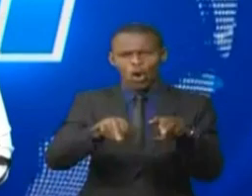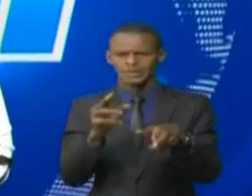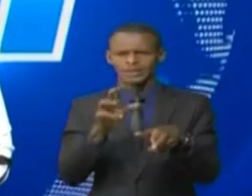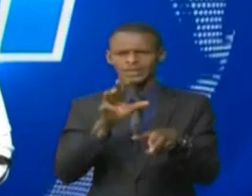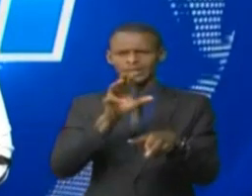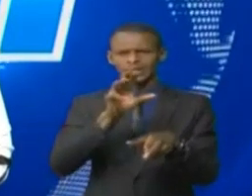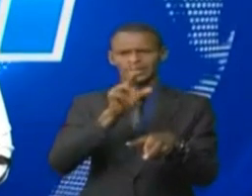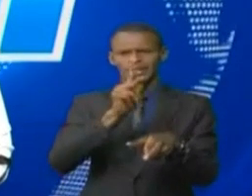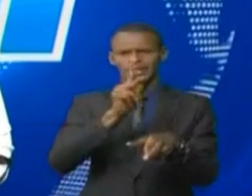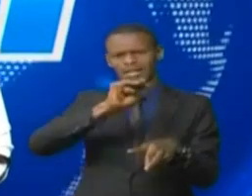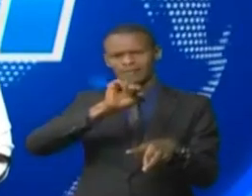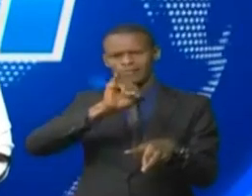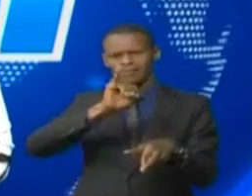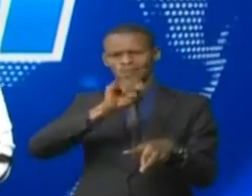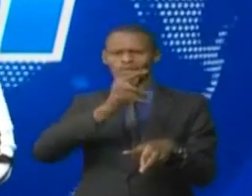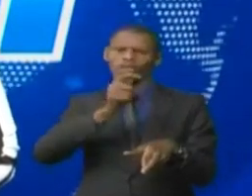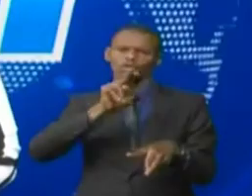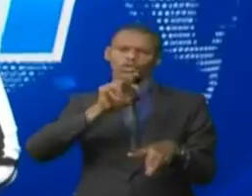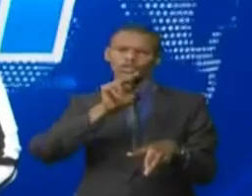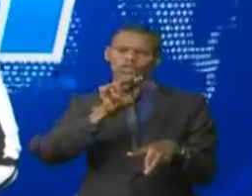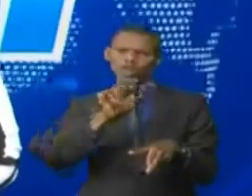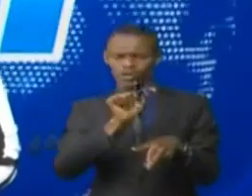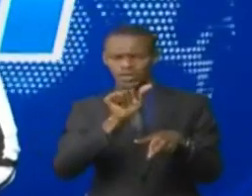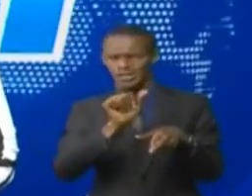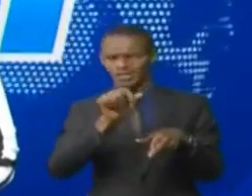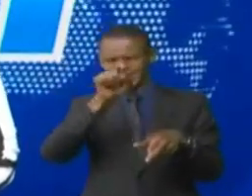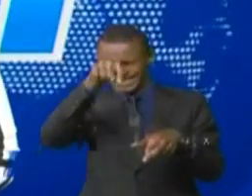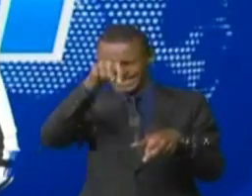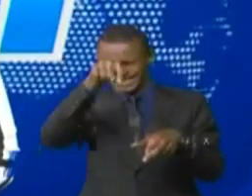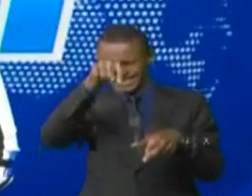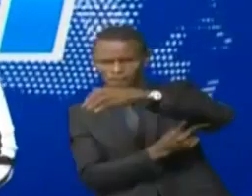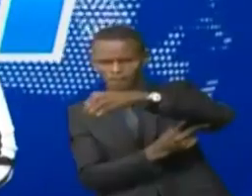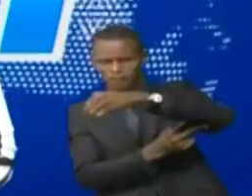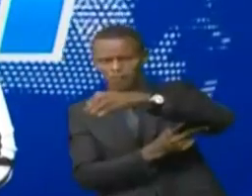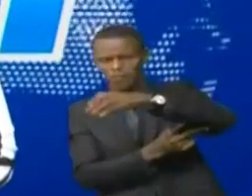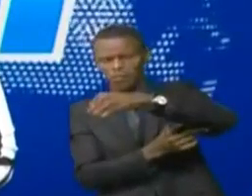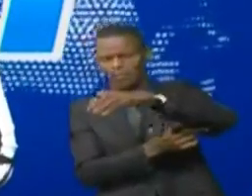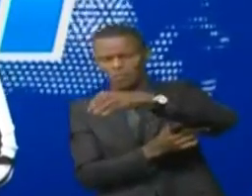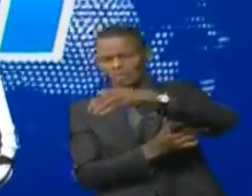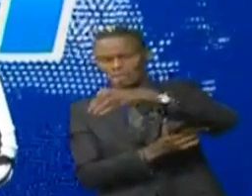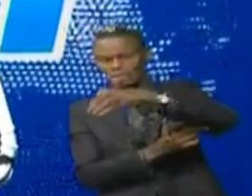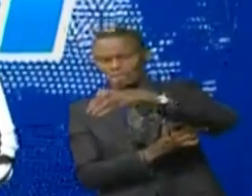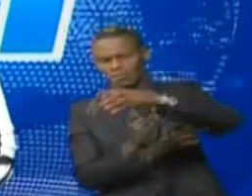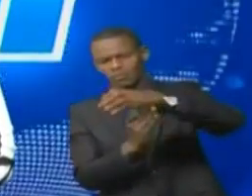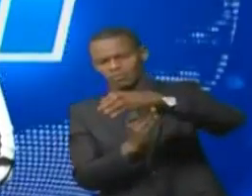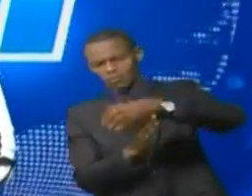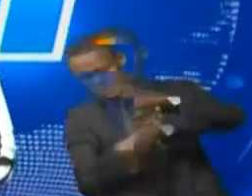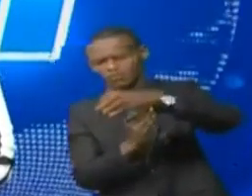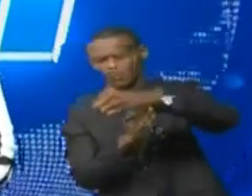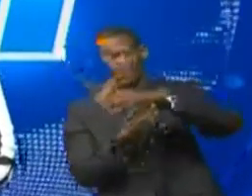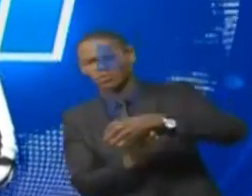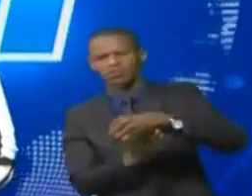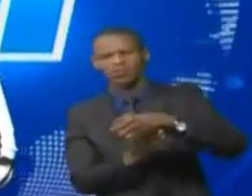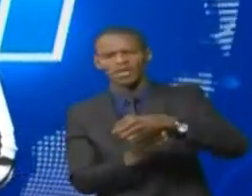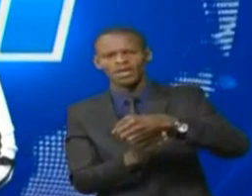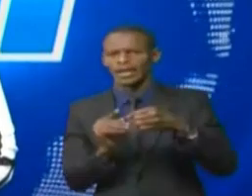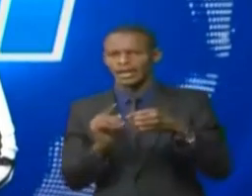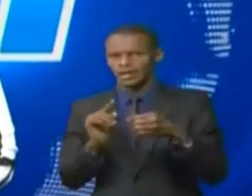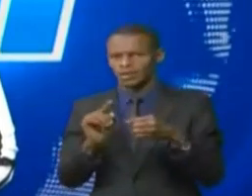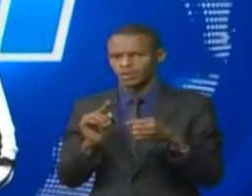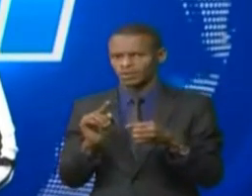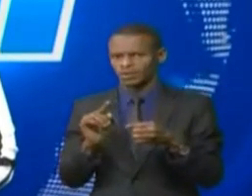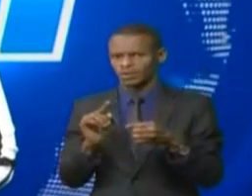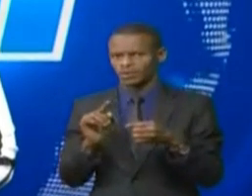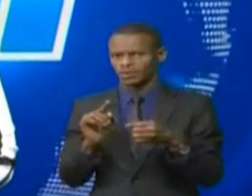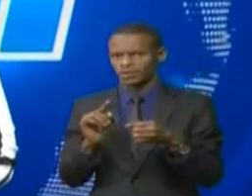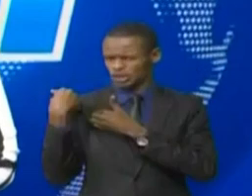passée le PCA de la 13 Moutiki a permis de s'investir dans la réhabilitation du pont Zaya, la ville